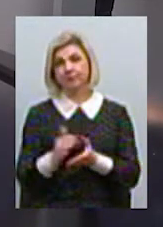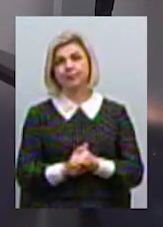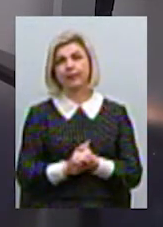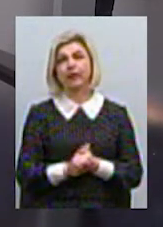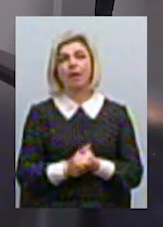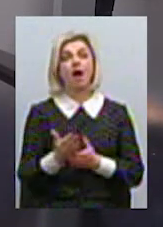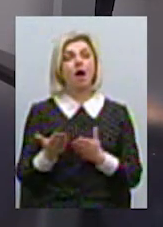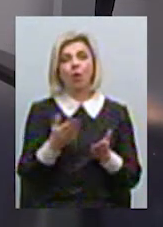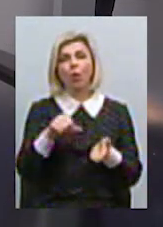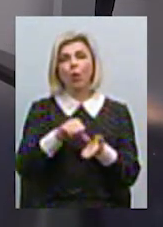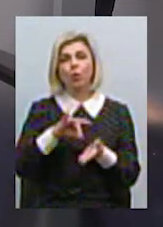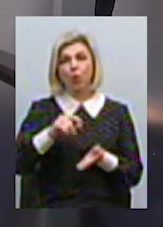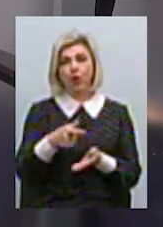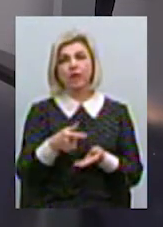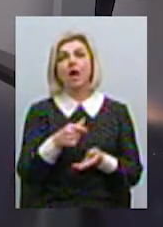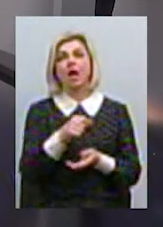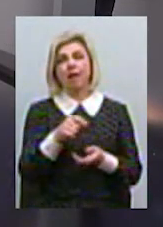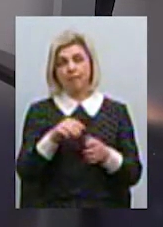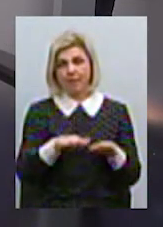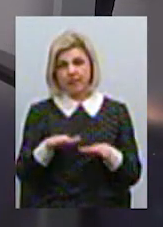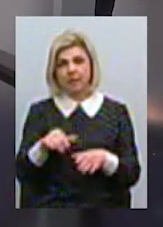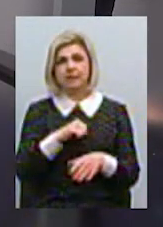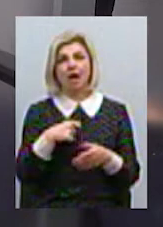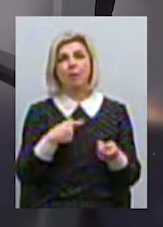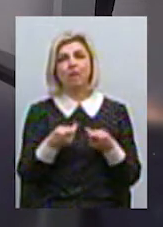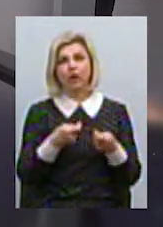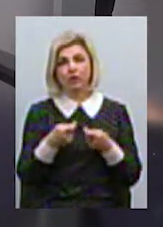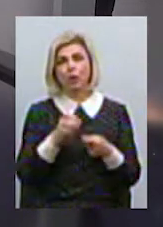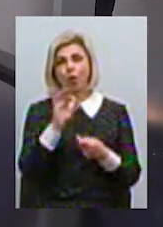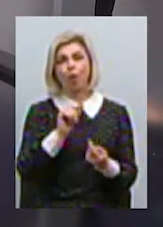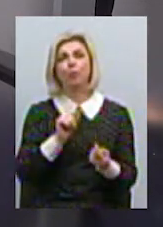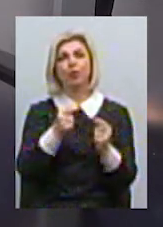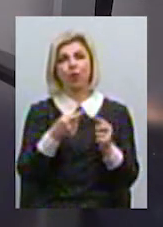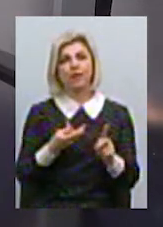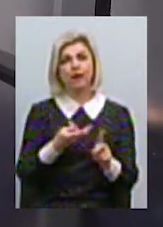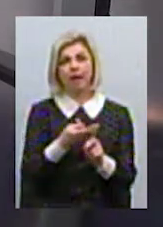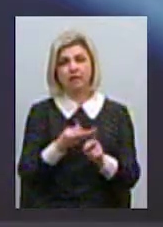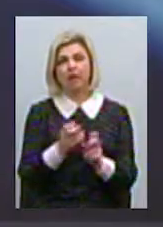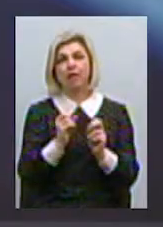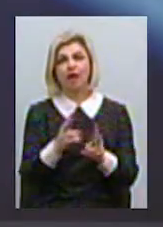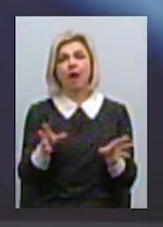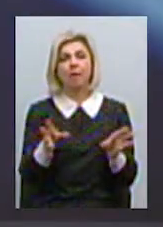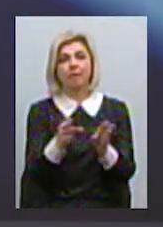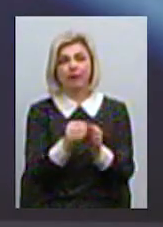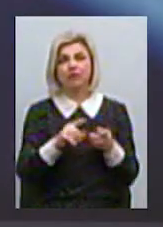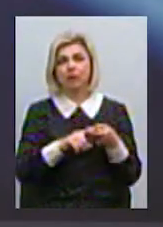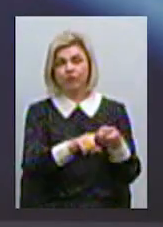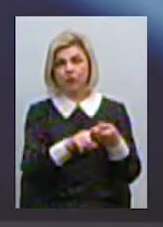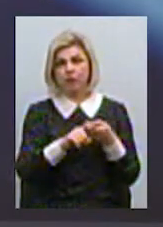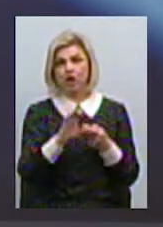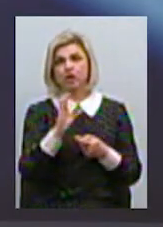роль органів місцевого самоврядування щодо протидії земельному рейдерству? Ну, як вони взаємодіють з антирейдерським